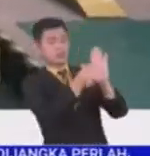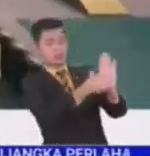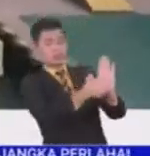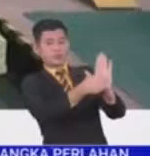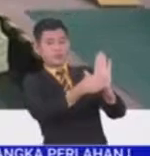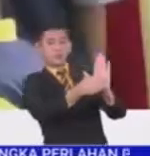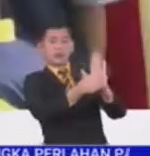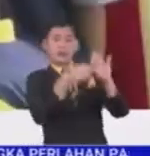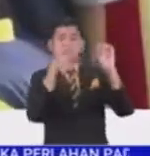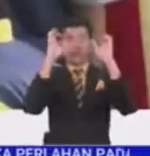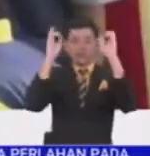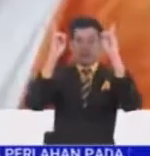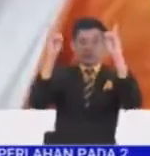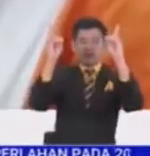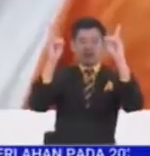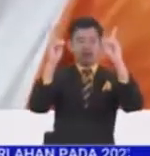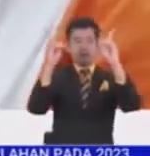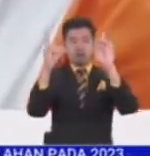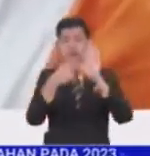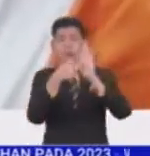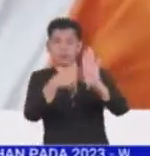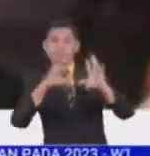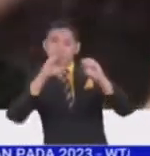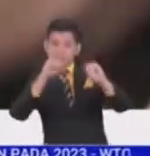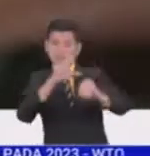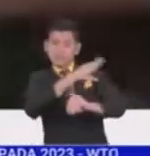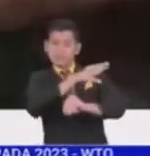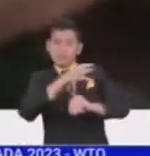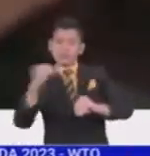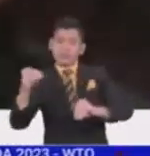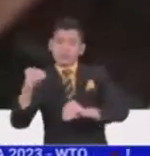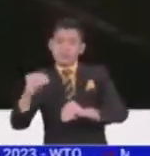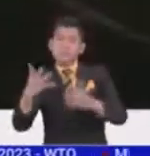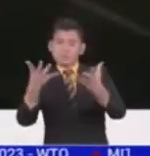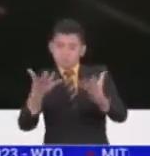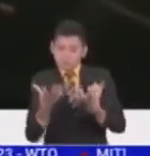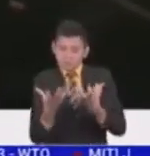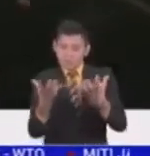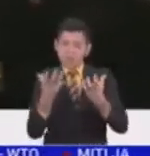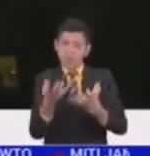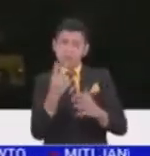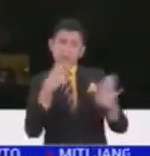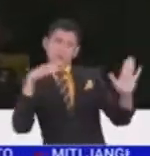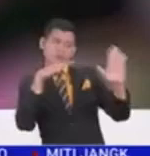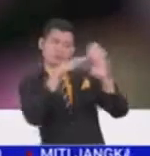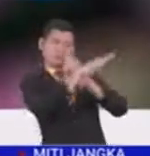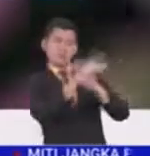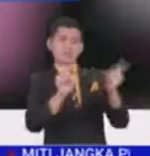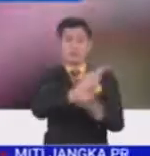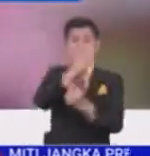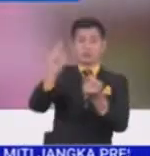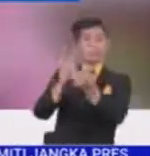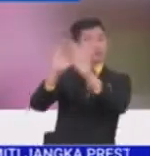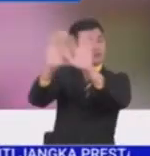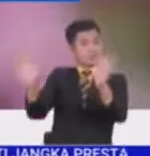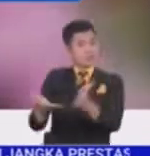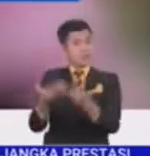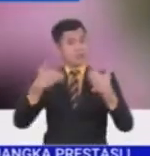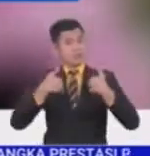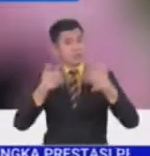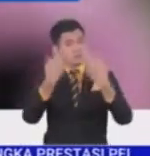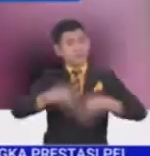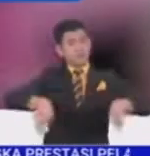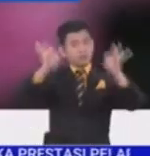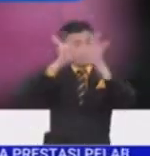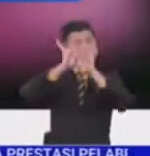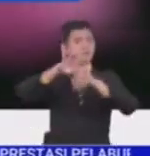lensa pendidikan yang menuntut kaedah pedagogi dan silibus untuk berkembang seiring peredaran masa. Justru wujud keperluan melipat